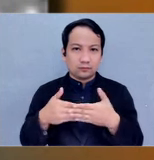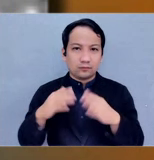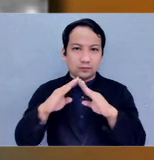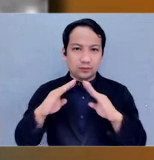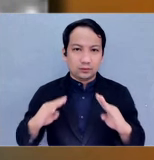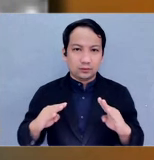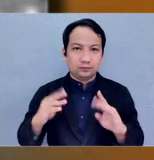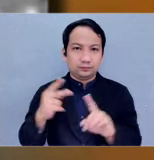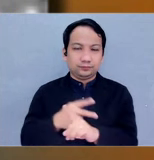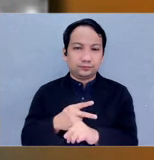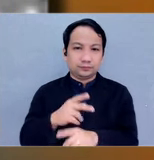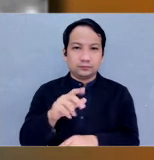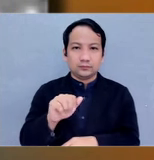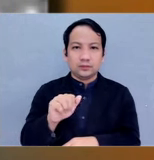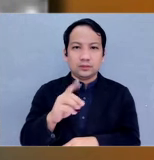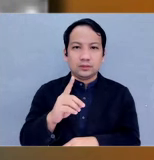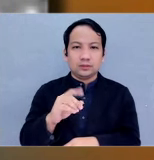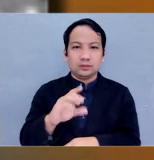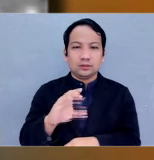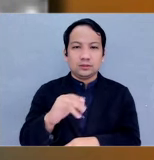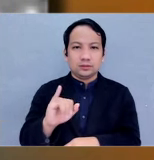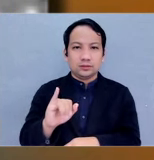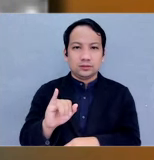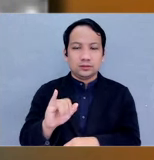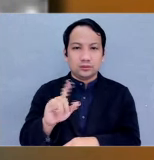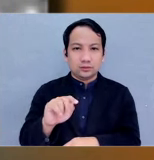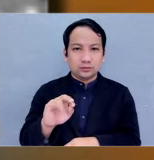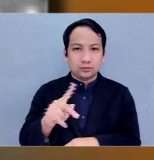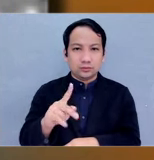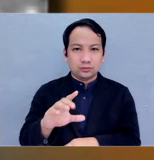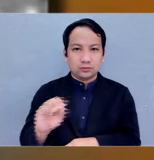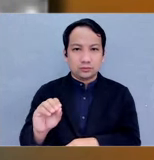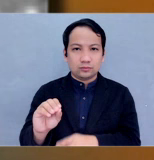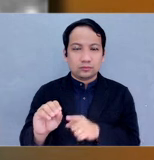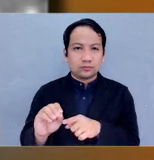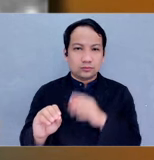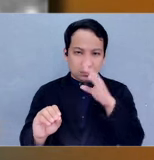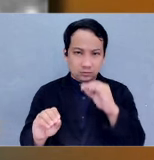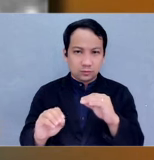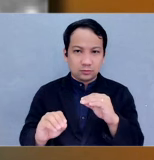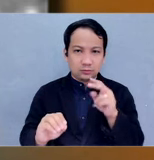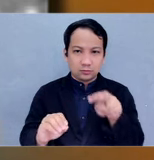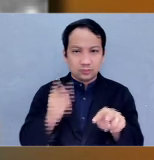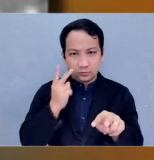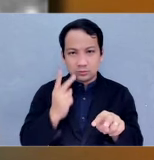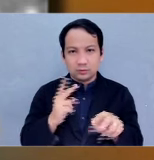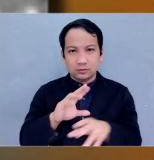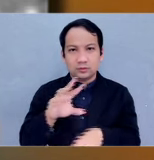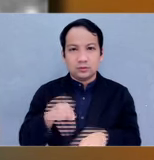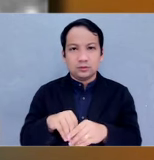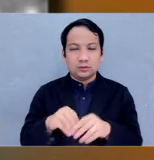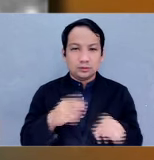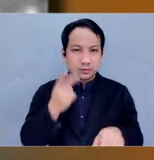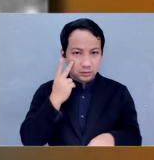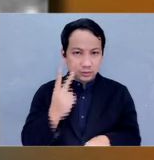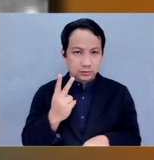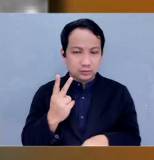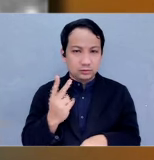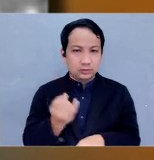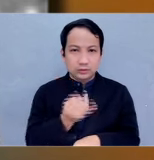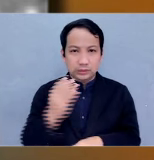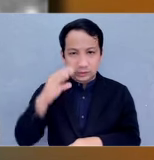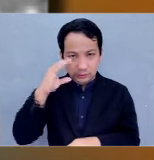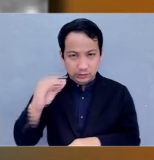sa Adachi Ward, Tokyo, si Morales at ang isang lalaking hindi masyadong maaninag ang mukha. Nasa pool sa CCTV ang naturang lalaki